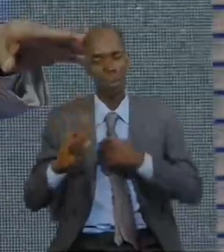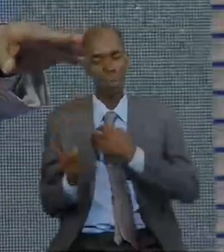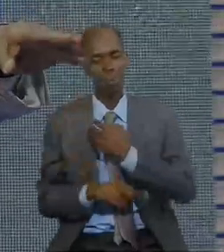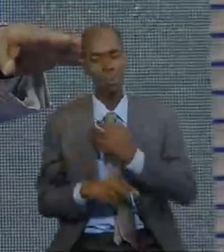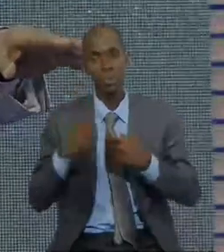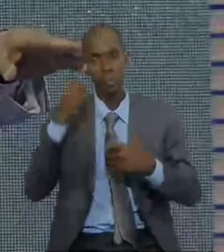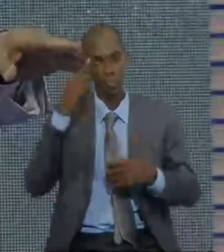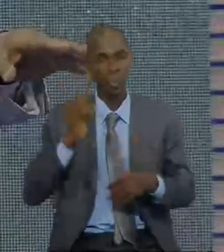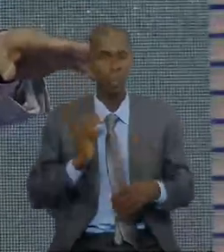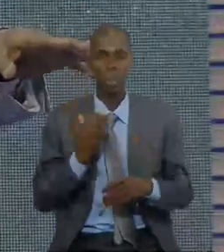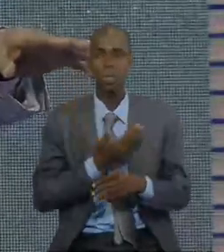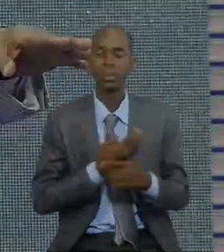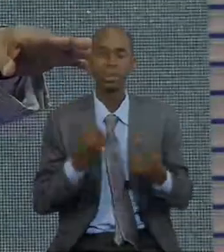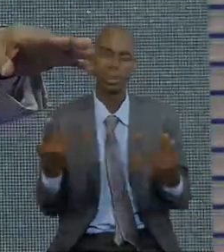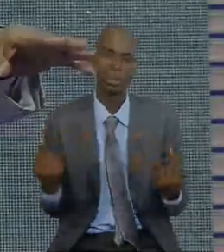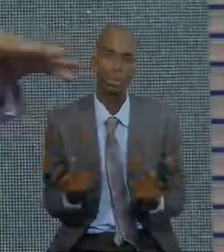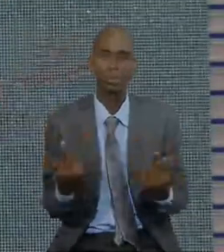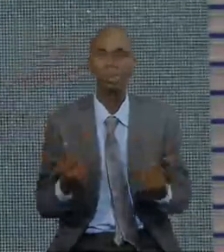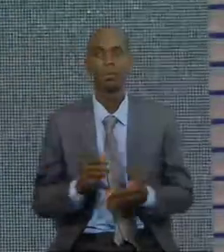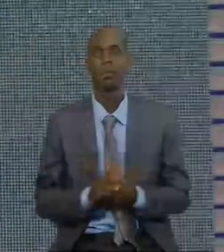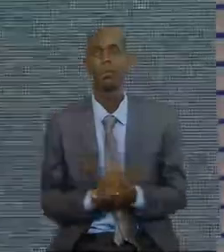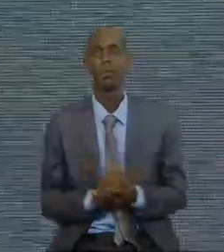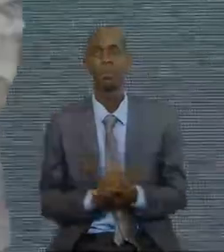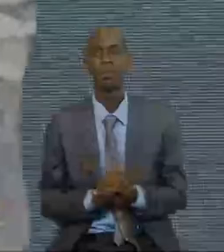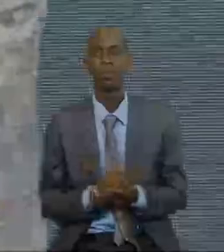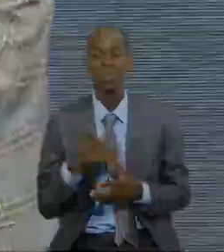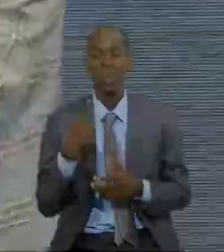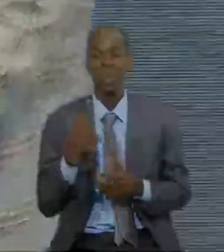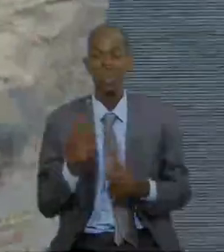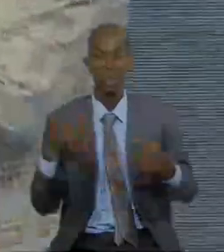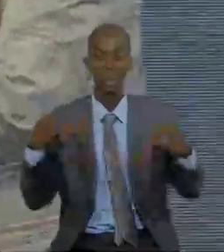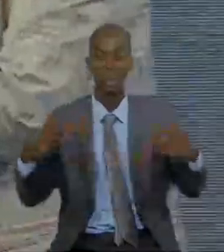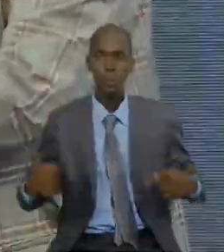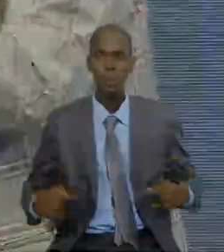la douleur de la du châtiment de nos péchés